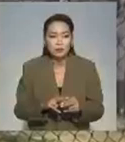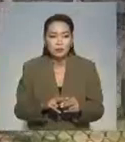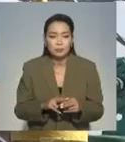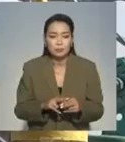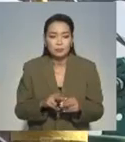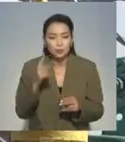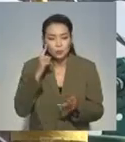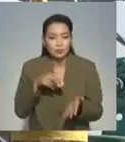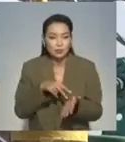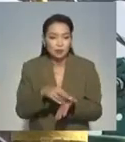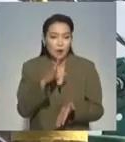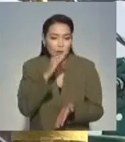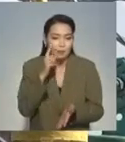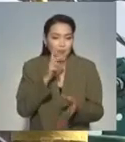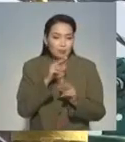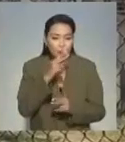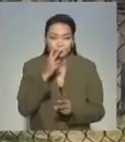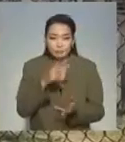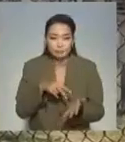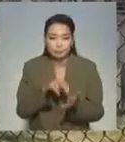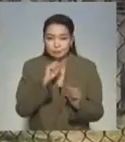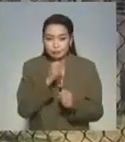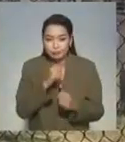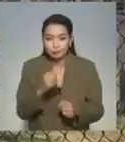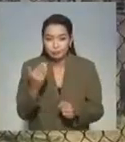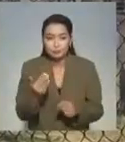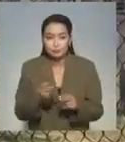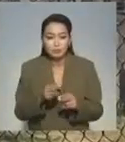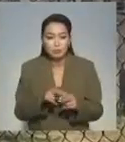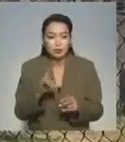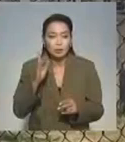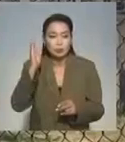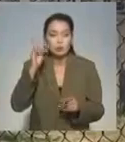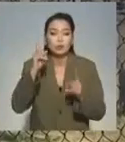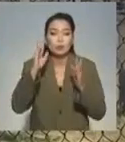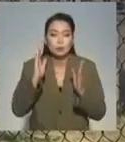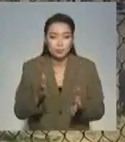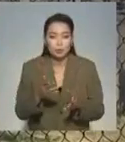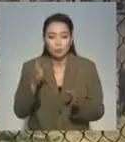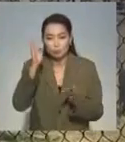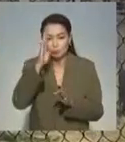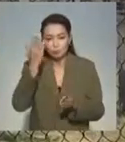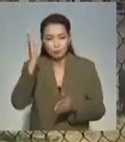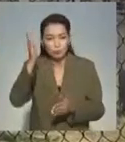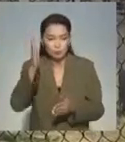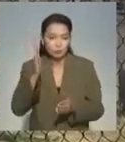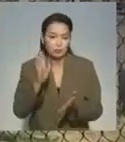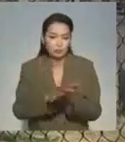жүреді деп. Саусағы жарамайды дегенге. Баланың келешегі не болады, ол тағдырына балта шабылды уже. Сол